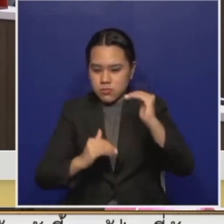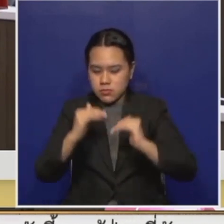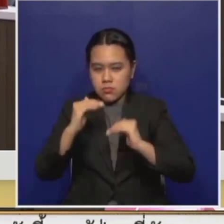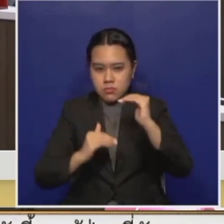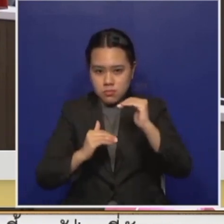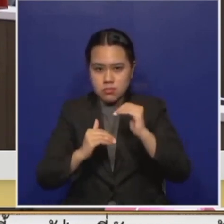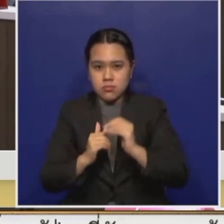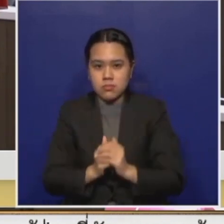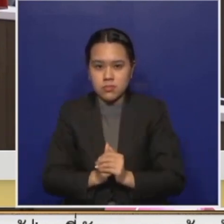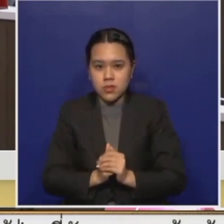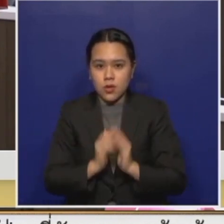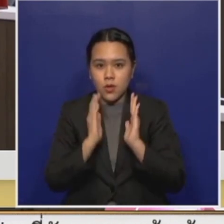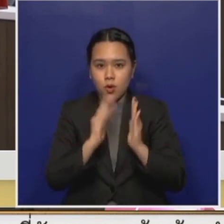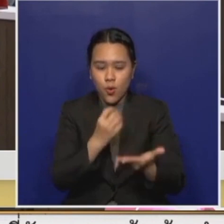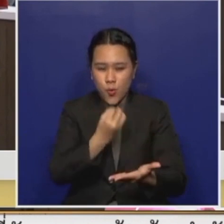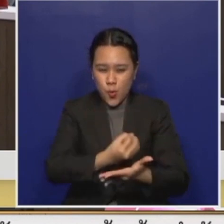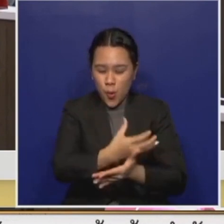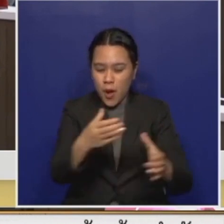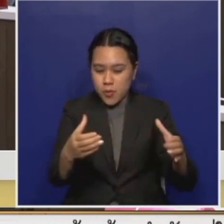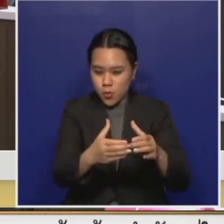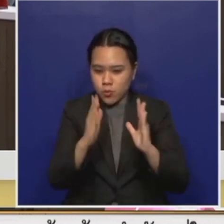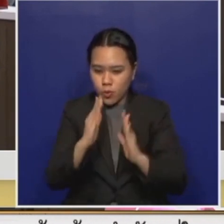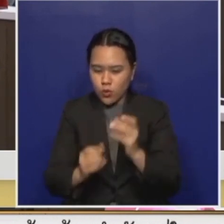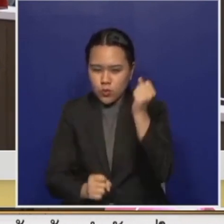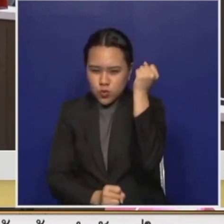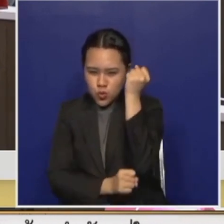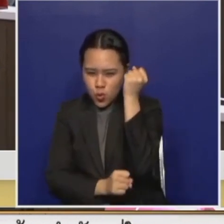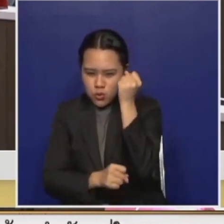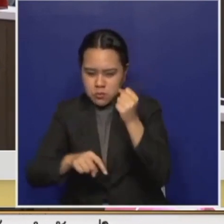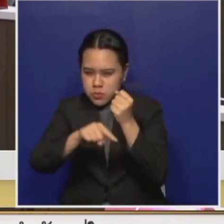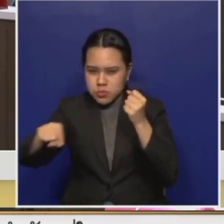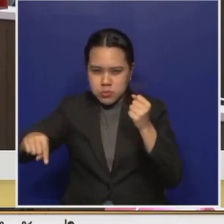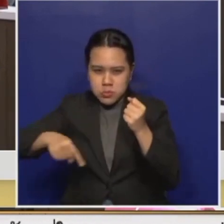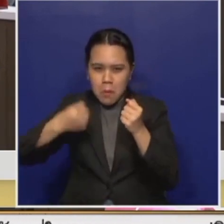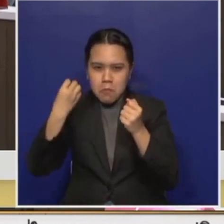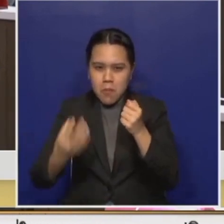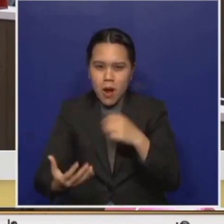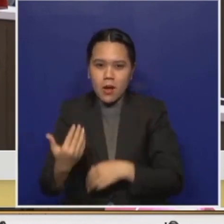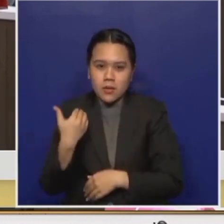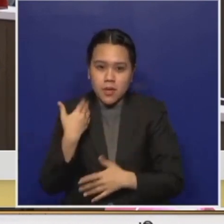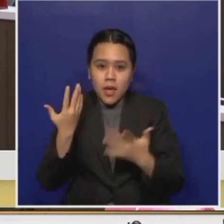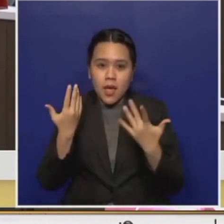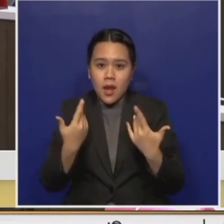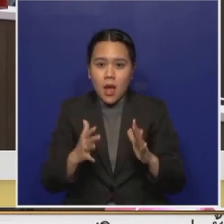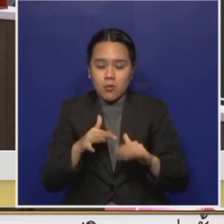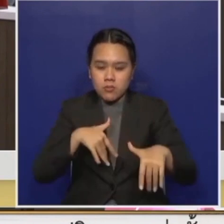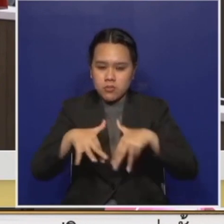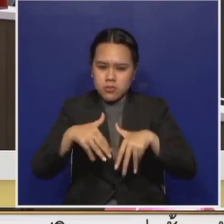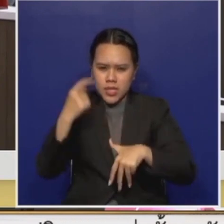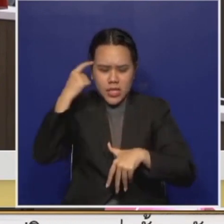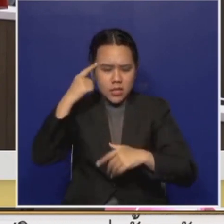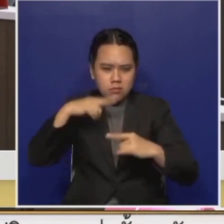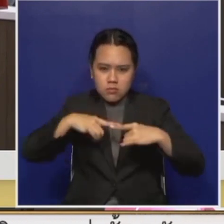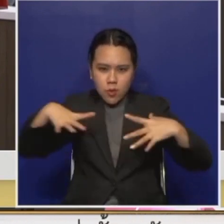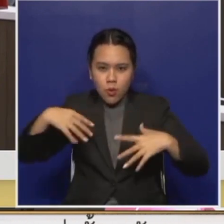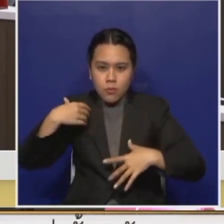รวยกระจุกจนกระจายนะครับแต่ว่าหลายท่านก็มีคามเหนแย้งว่ารวยกระ